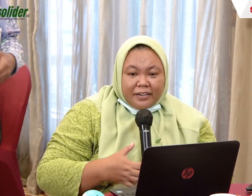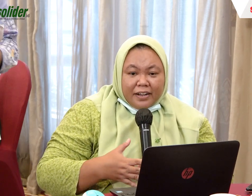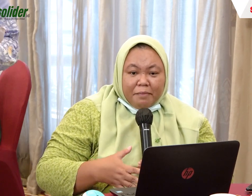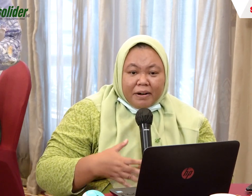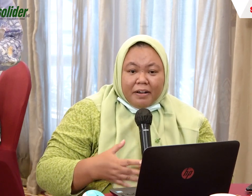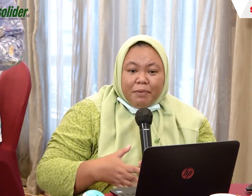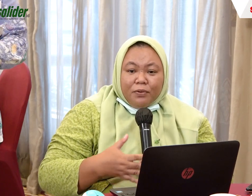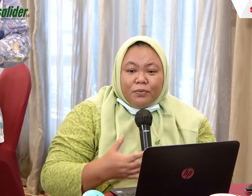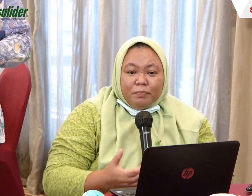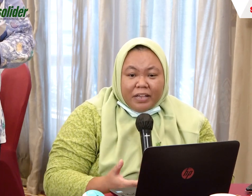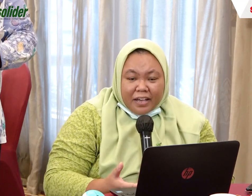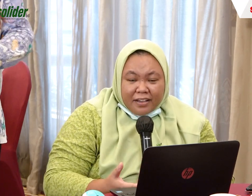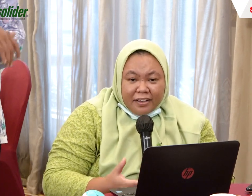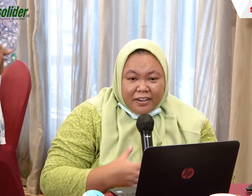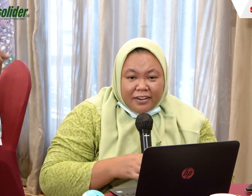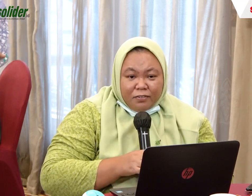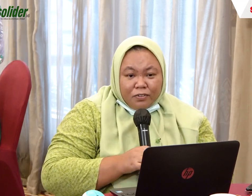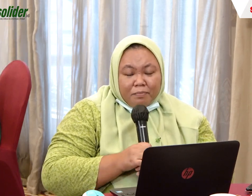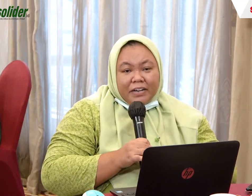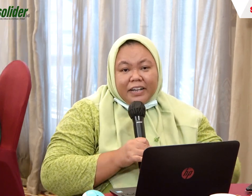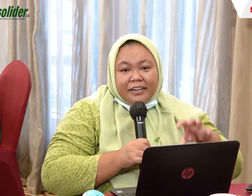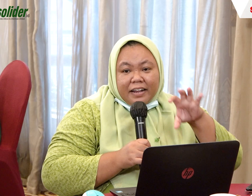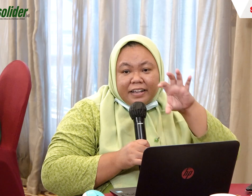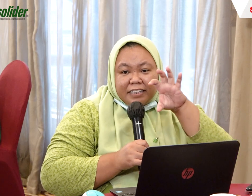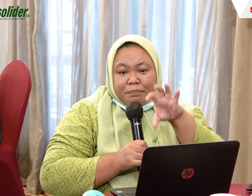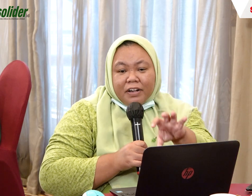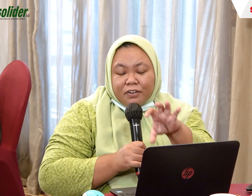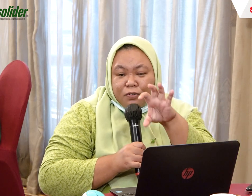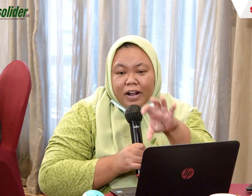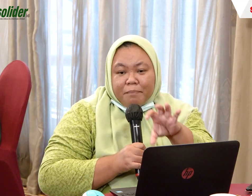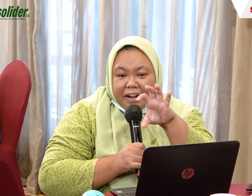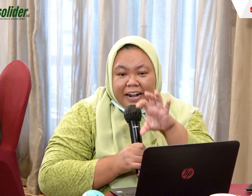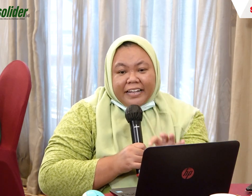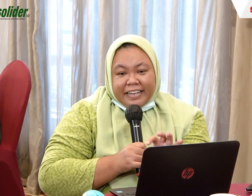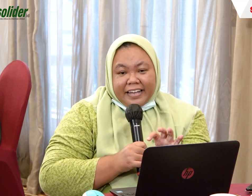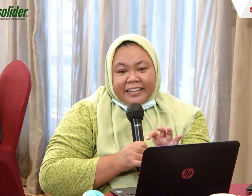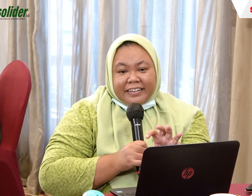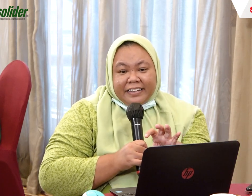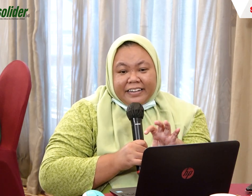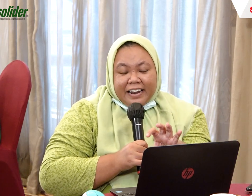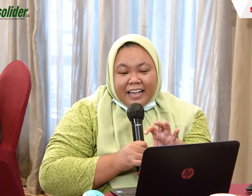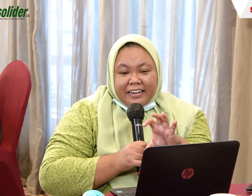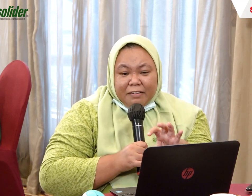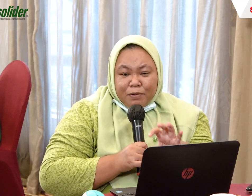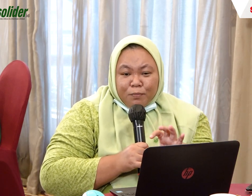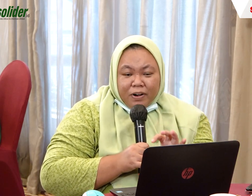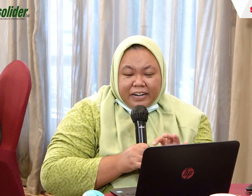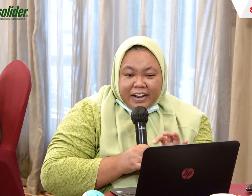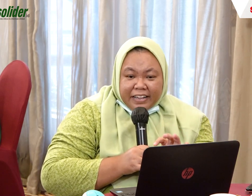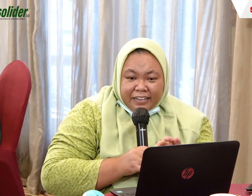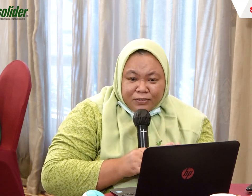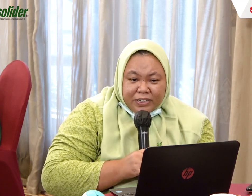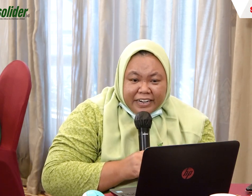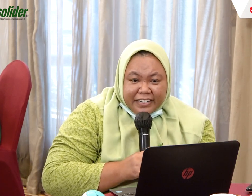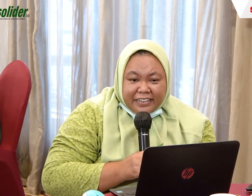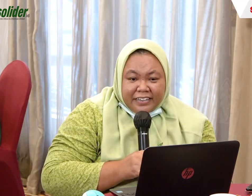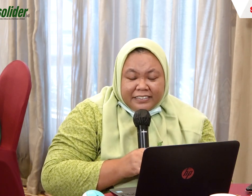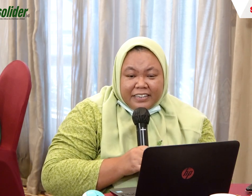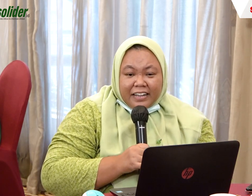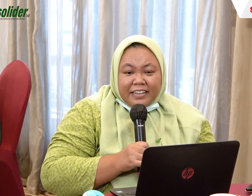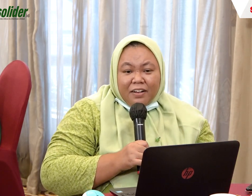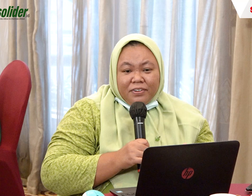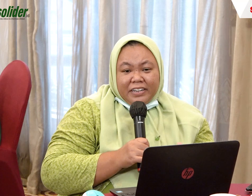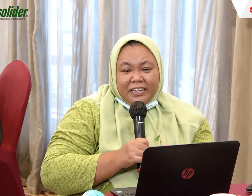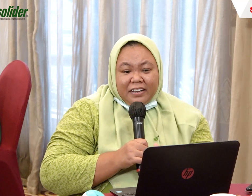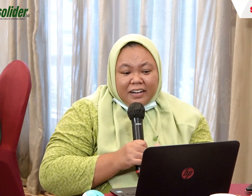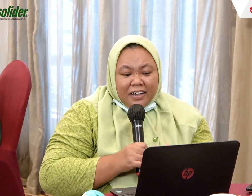terkait dengan pendamping hukumnya ini untuk melihat dari aspek kedudukan perkaranya nah ini berhubungan di layanan juga ini